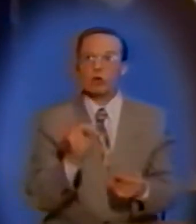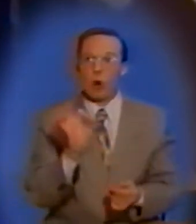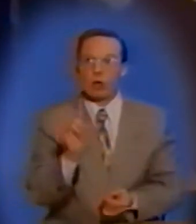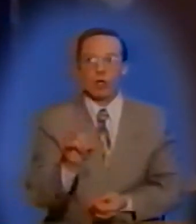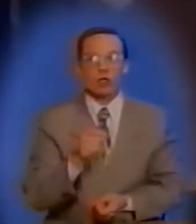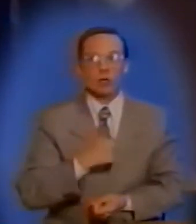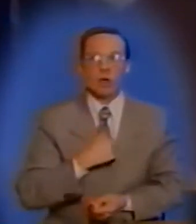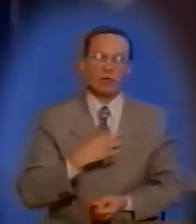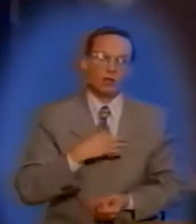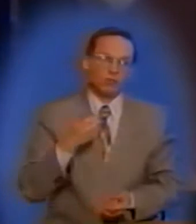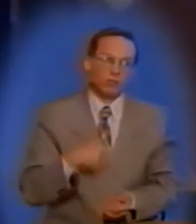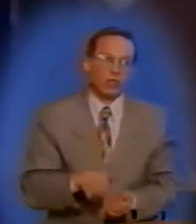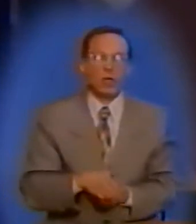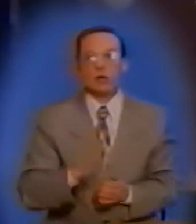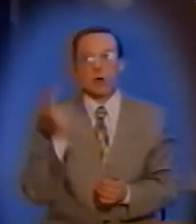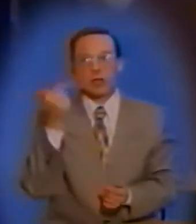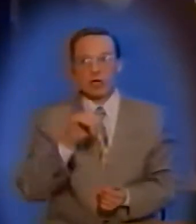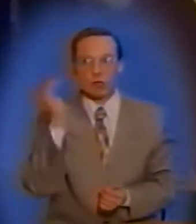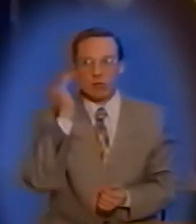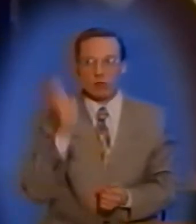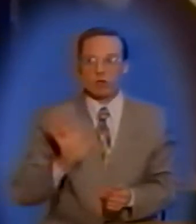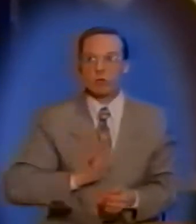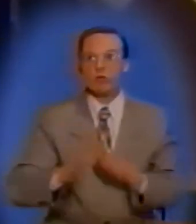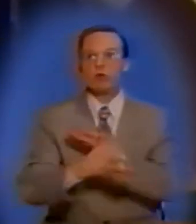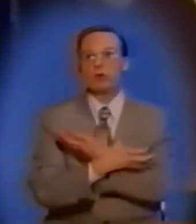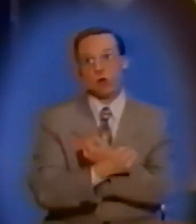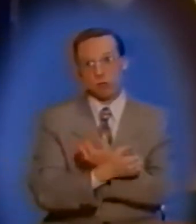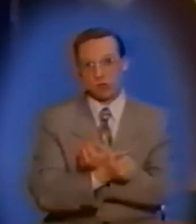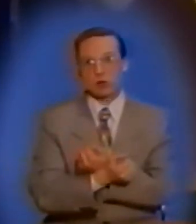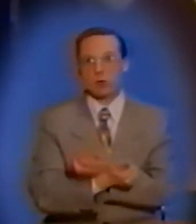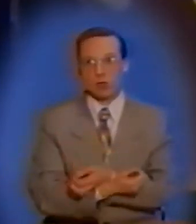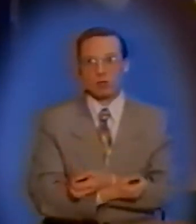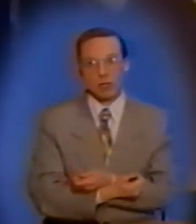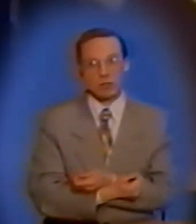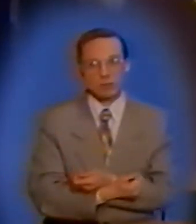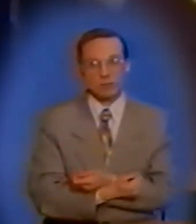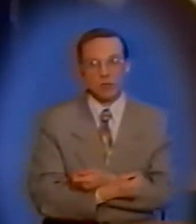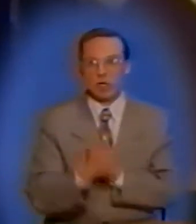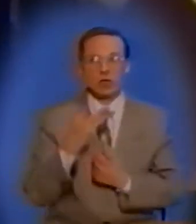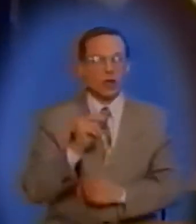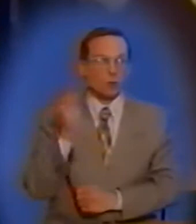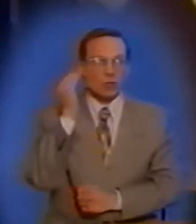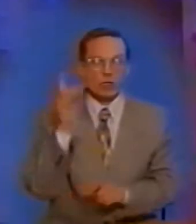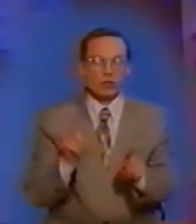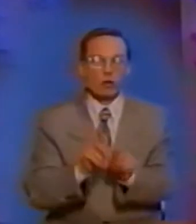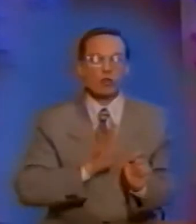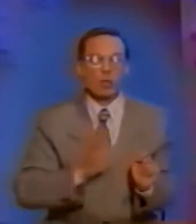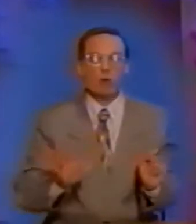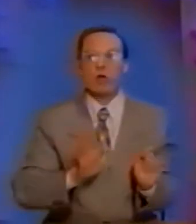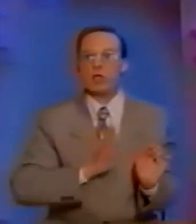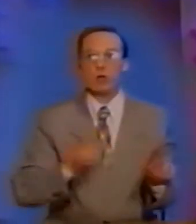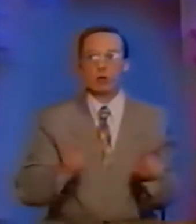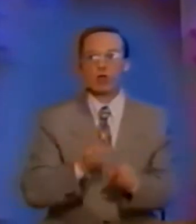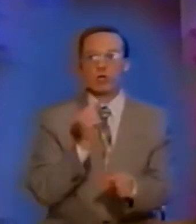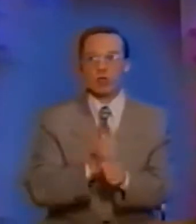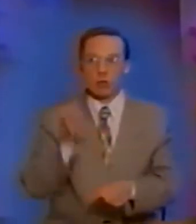man neatėjo mintis, kad čia būtent homoseksualizmas. Ne mintis nebuvo tos. Tokio nebuvo dirbtino